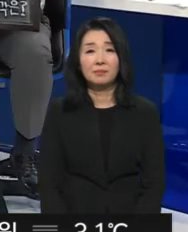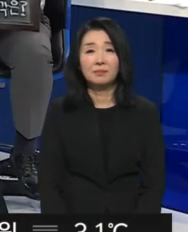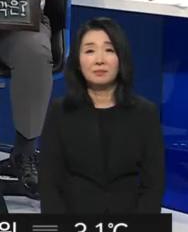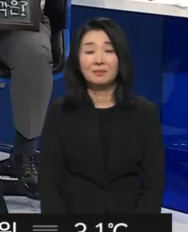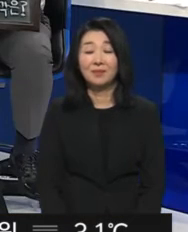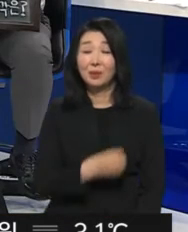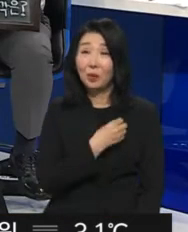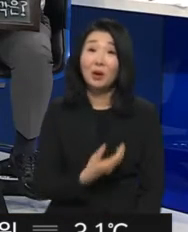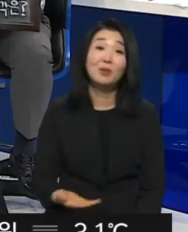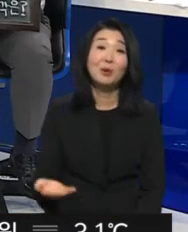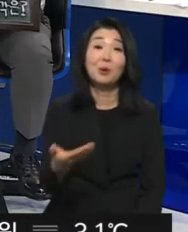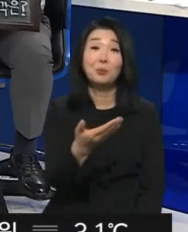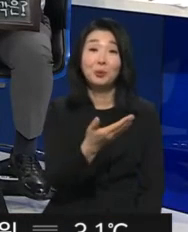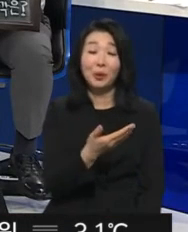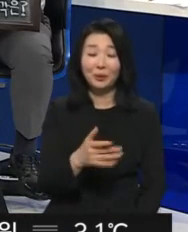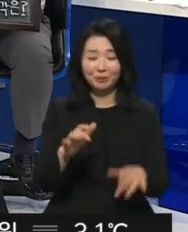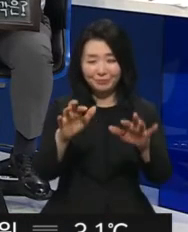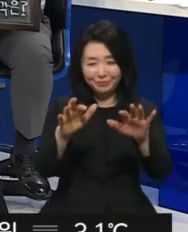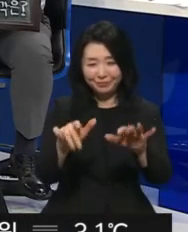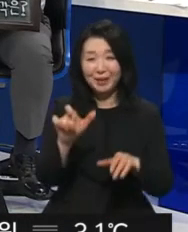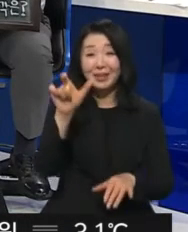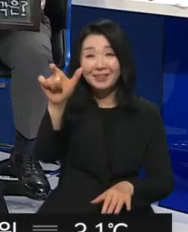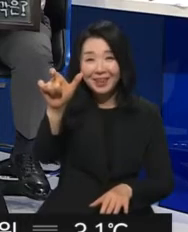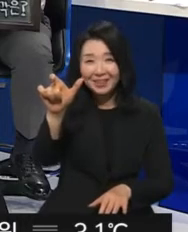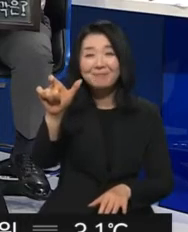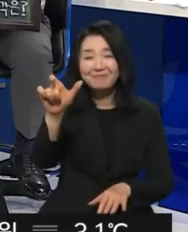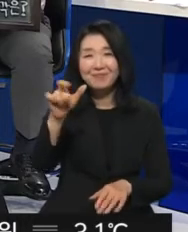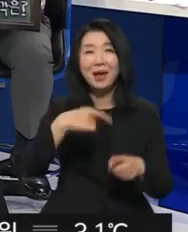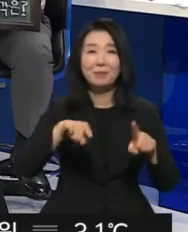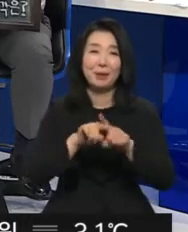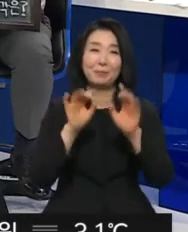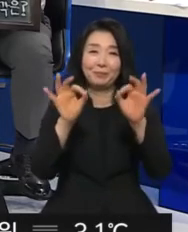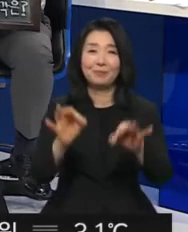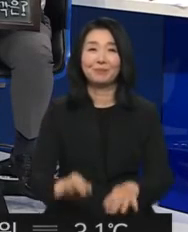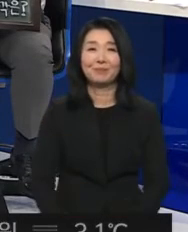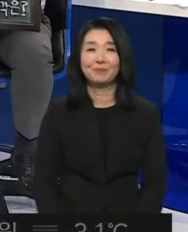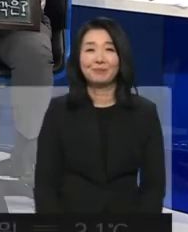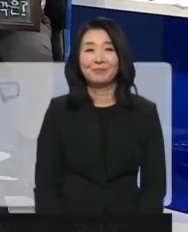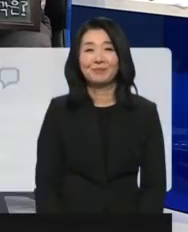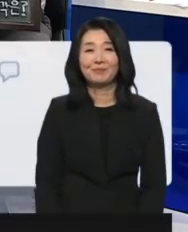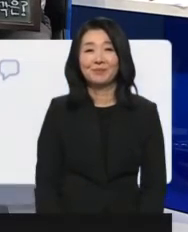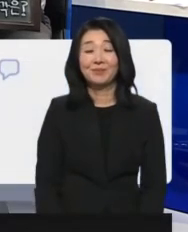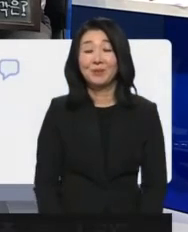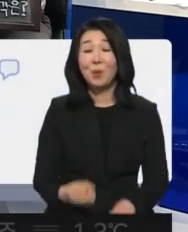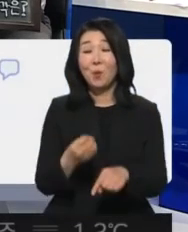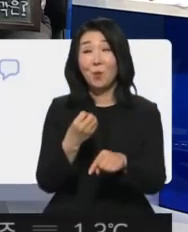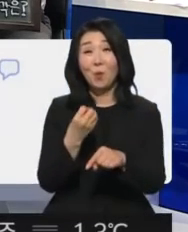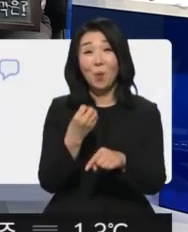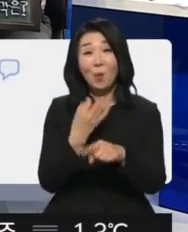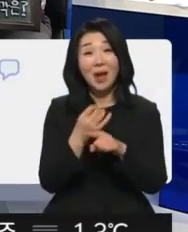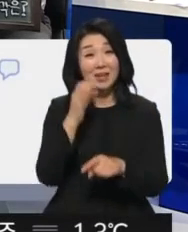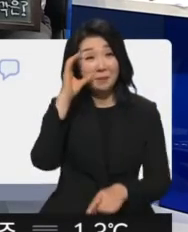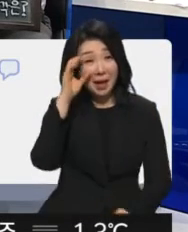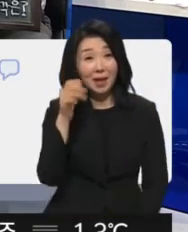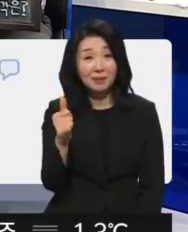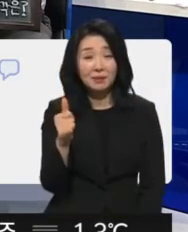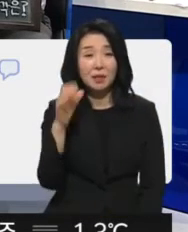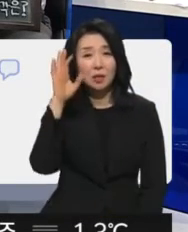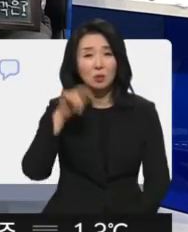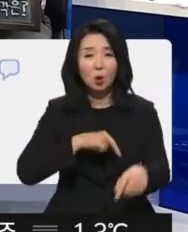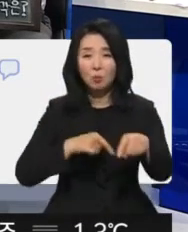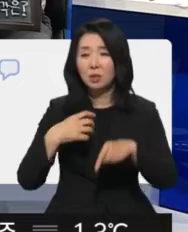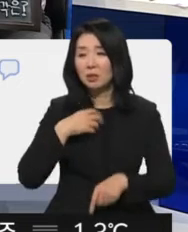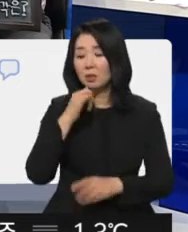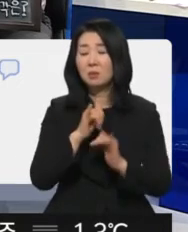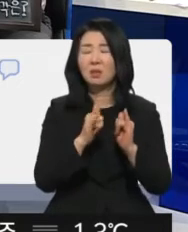네, 정의원분들께서 실시간으로 올려주시는 댓글들도 함께 보겠습니다. 먼저 황금알님, 청문회에서 책임 있는